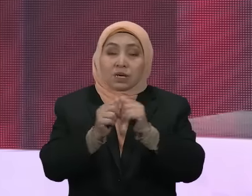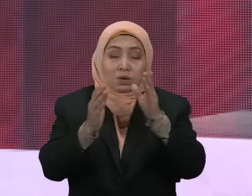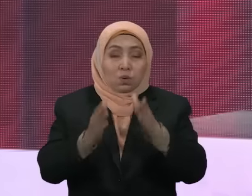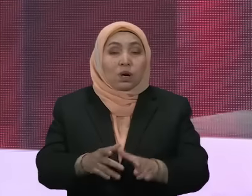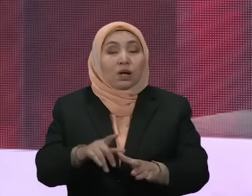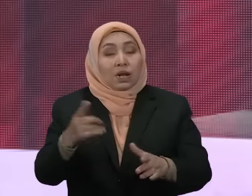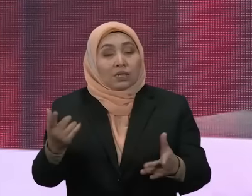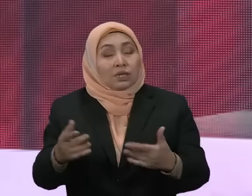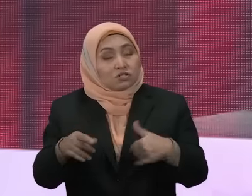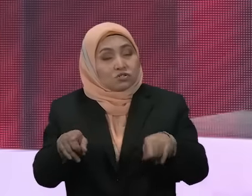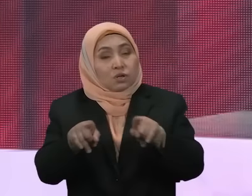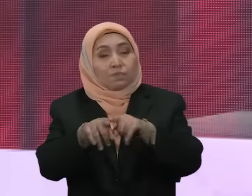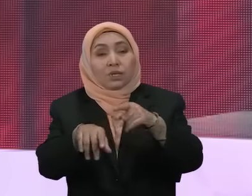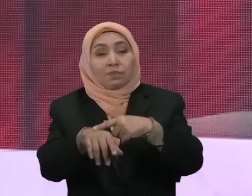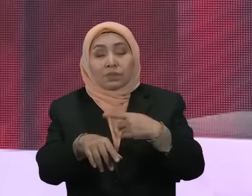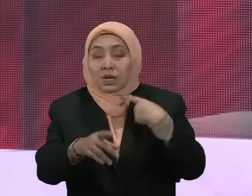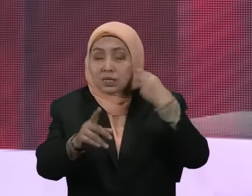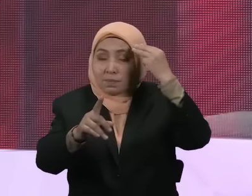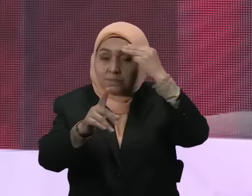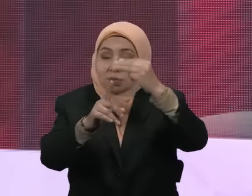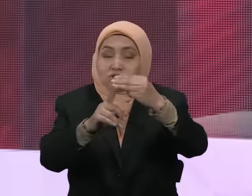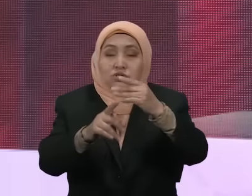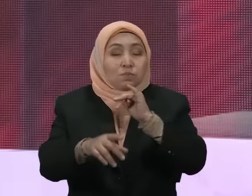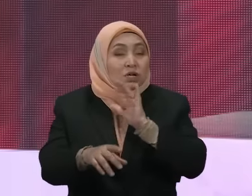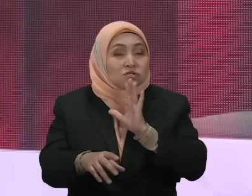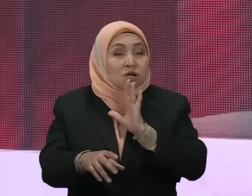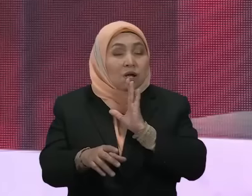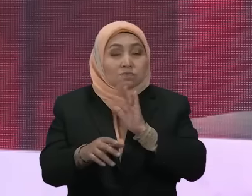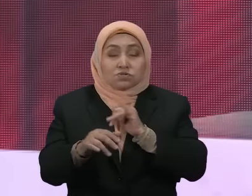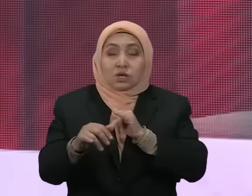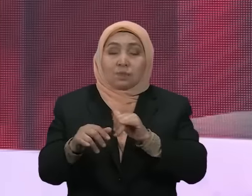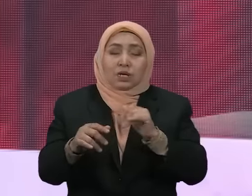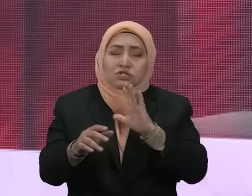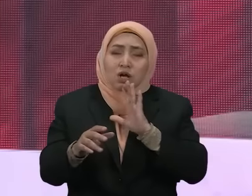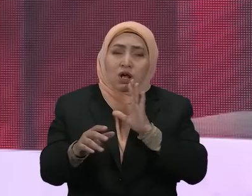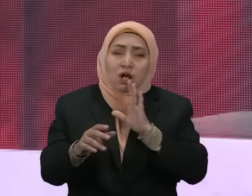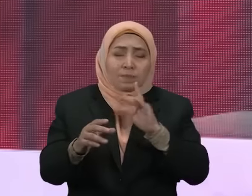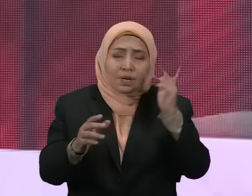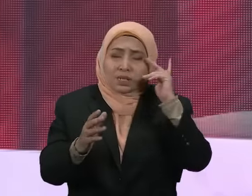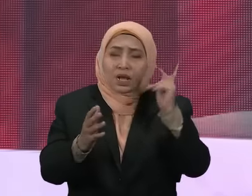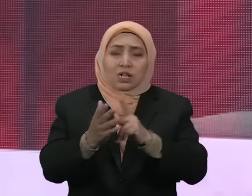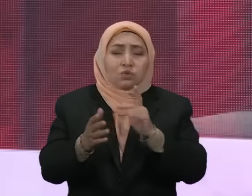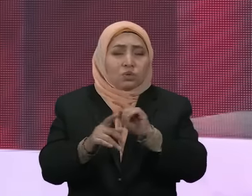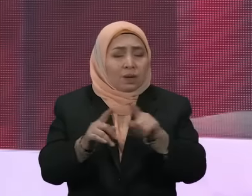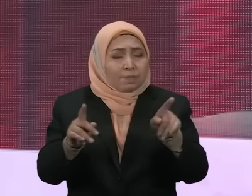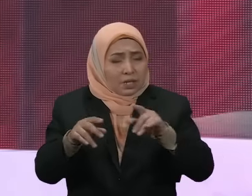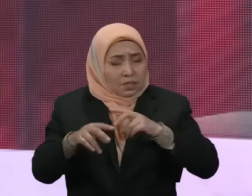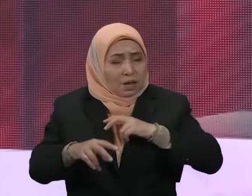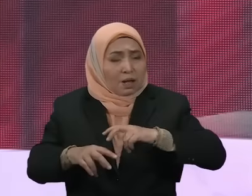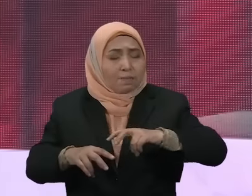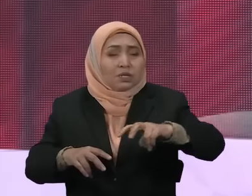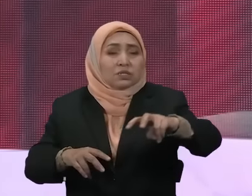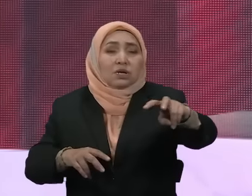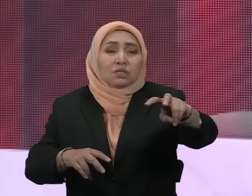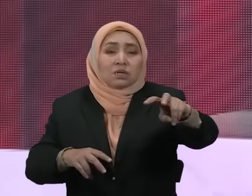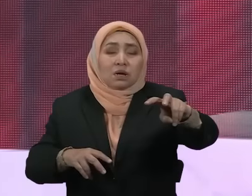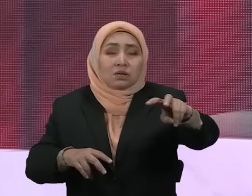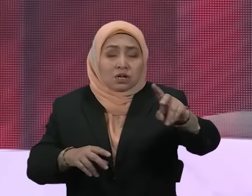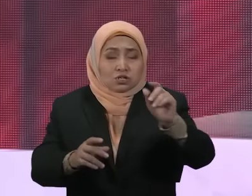ialah kita ada misi, Ustaz, ya? Bukan bercakap tu tanpa misi, bercakap mengenali itu, tapi dalam perjalanan menuju ke jamrah